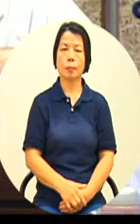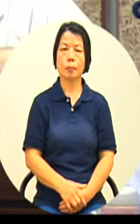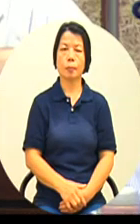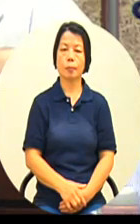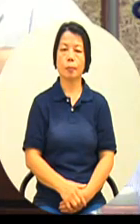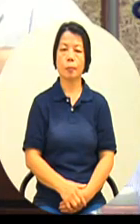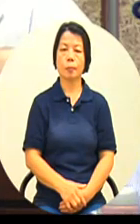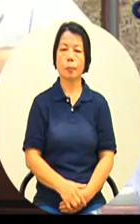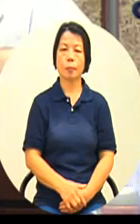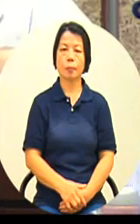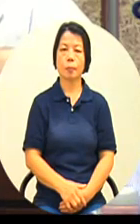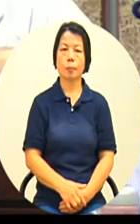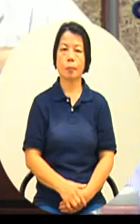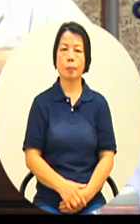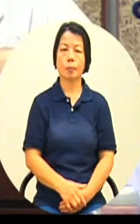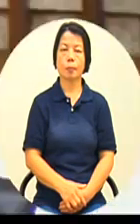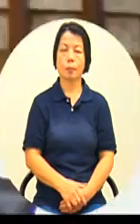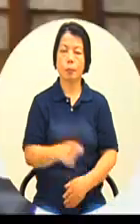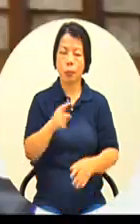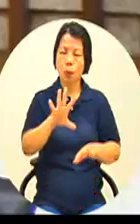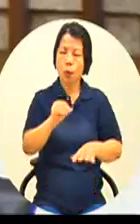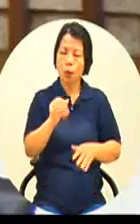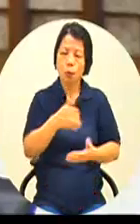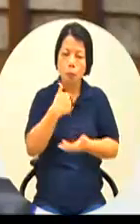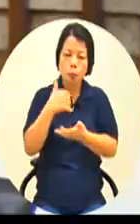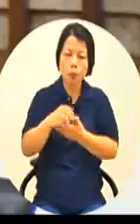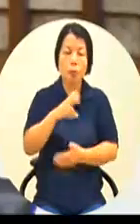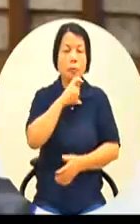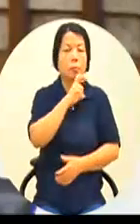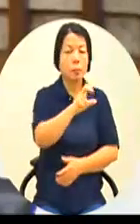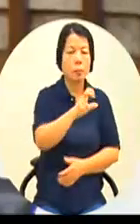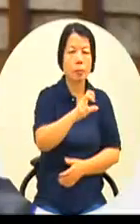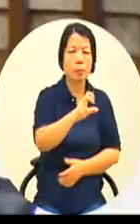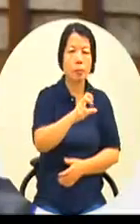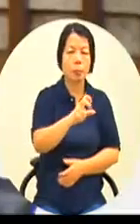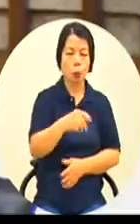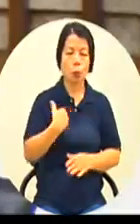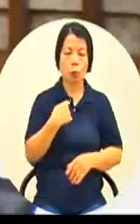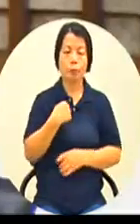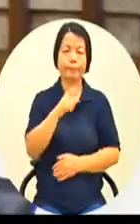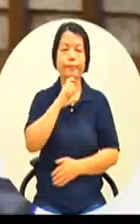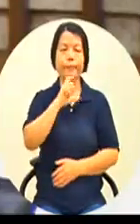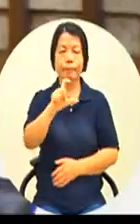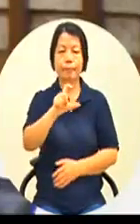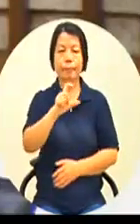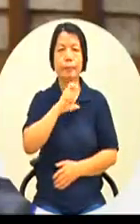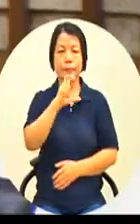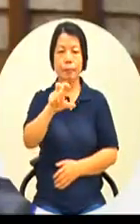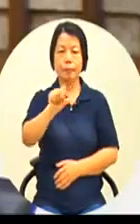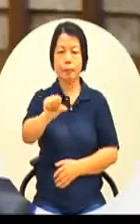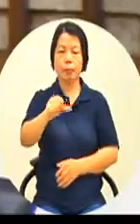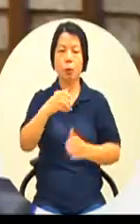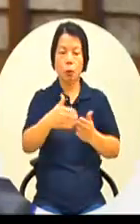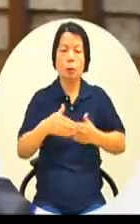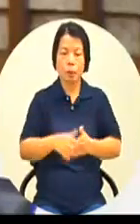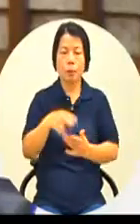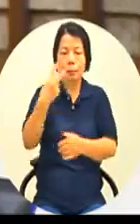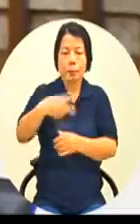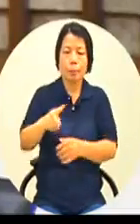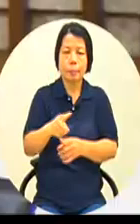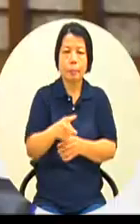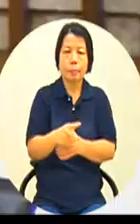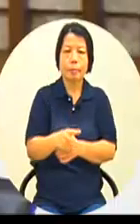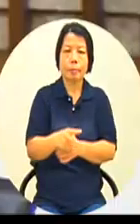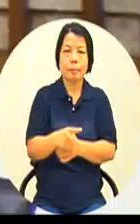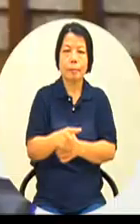恁无甲无甲小统计咧，是阮70岁以上的，阮即马75岁，还佫电科驾照呢，我足可怜的我。